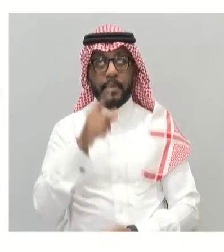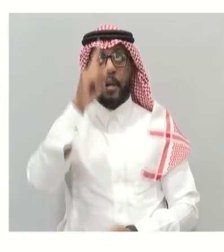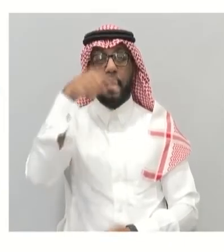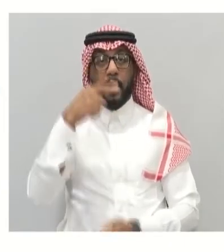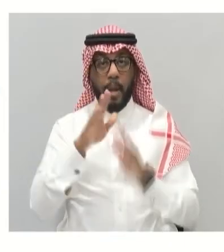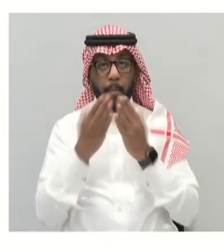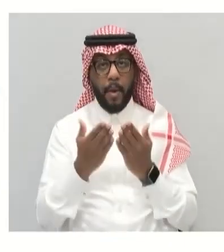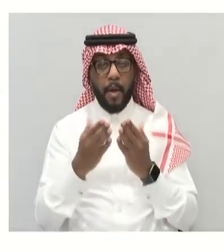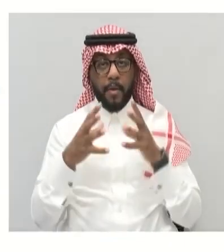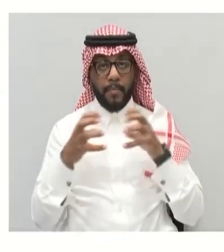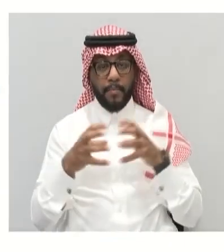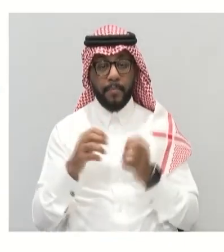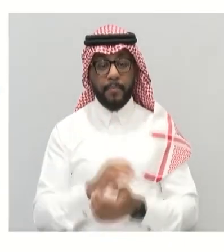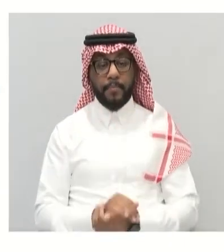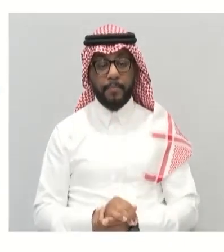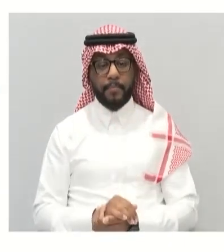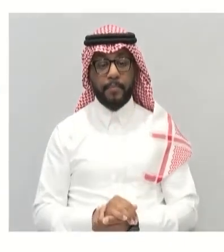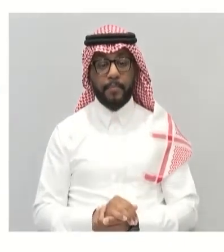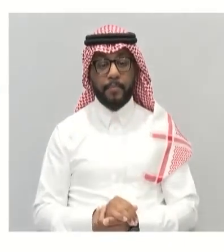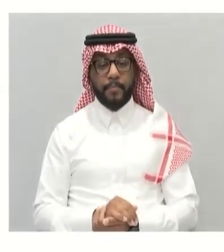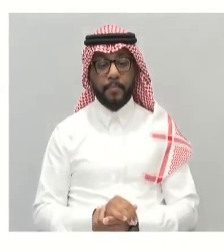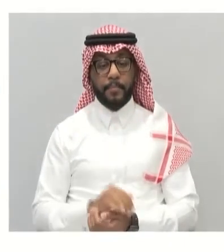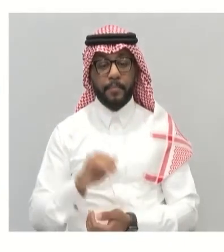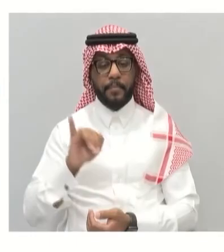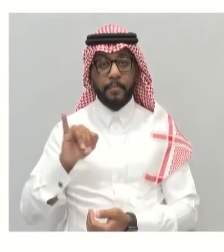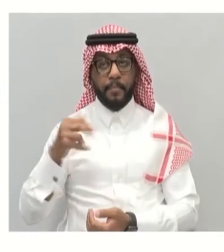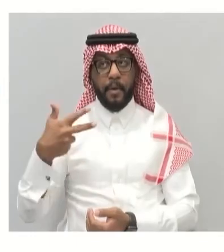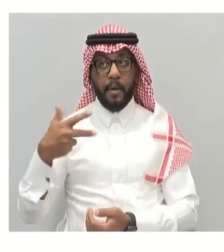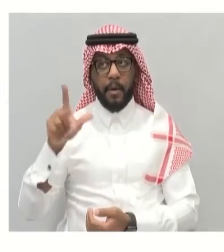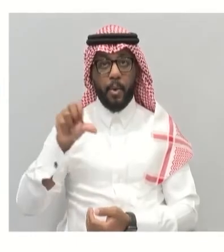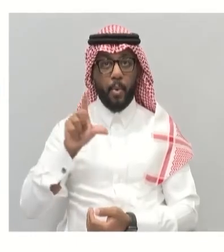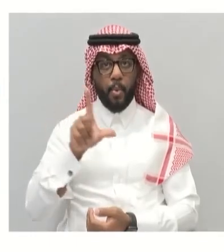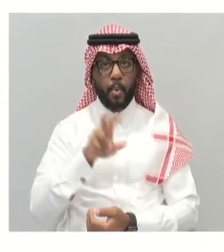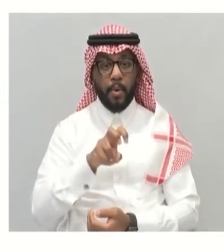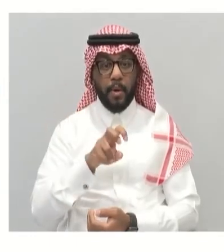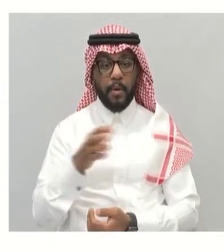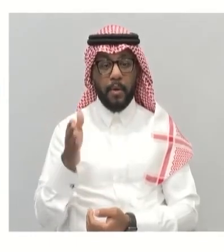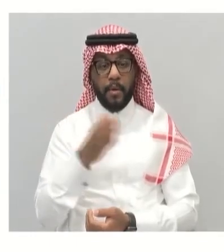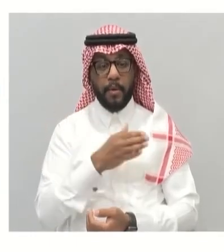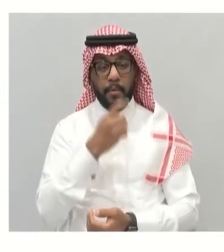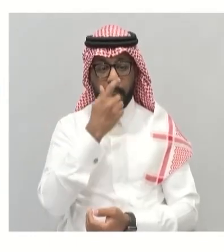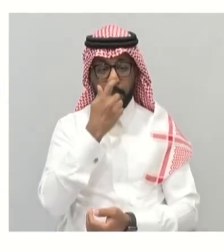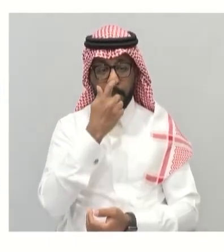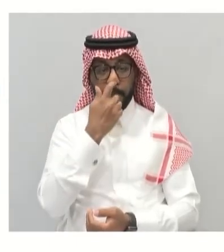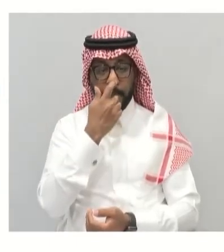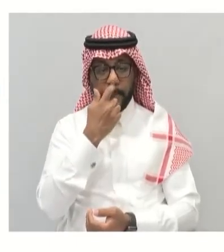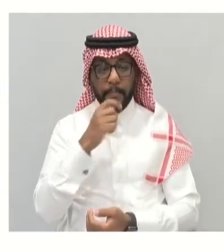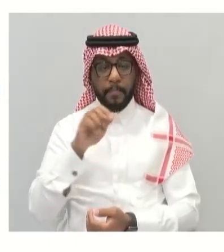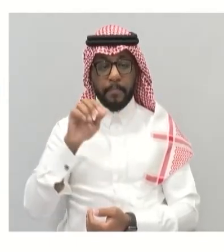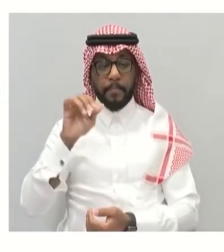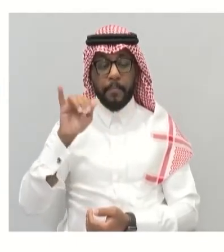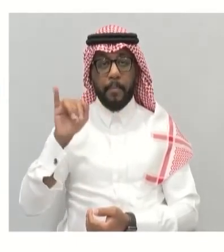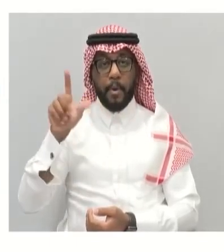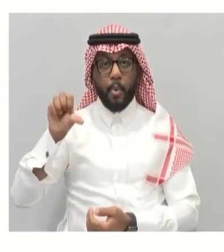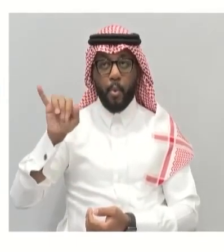قوله ملوما محسورا كلها احوال مفرده وفي قوله يبكون هنا جمله فعليه وفي قوله وهو